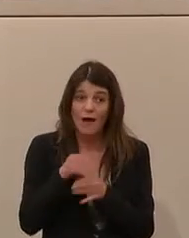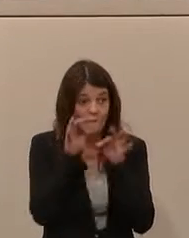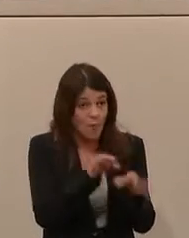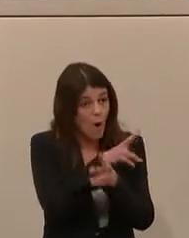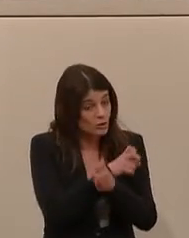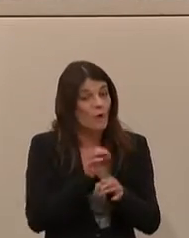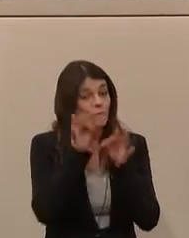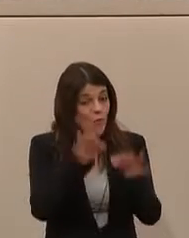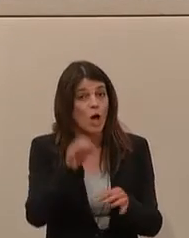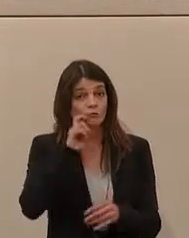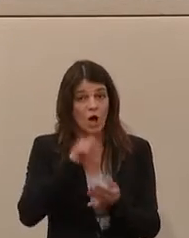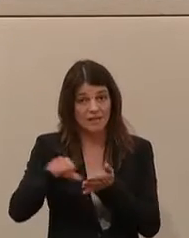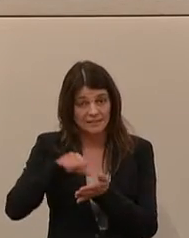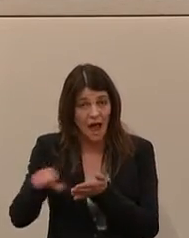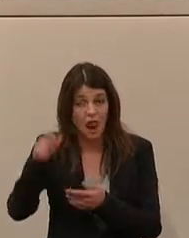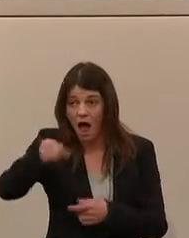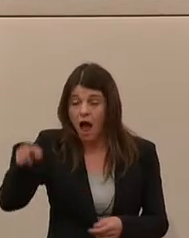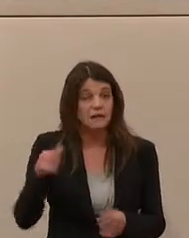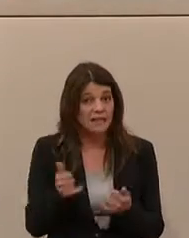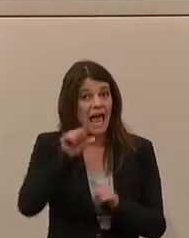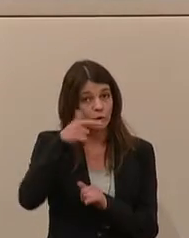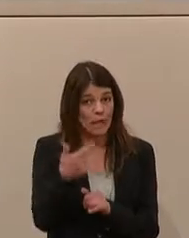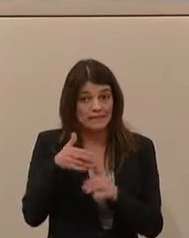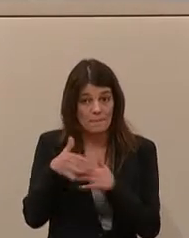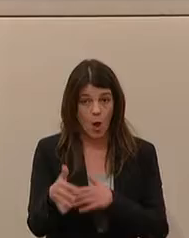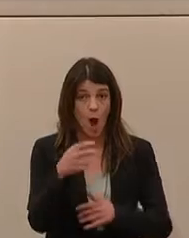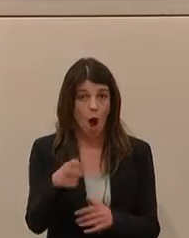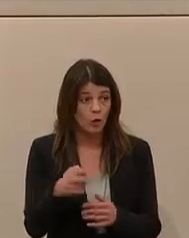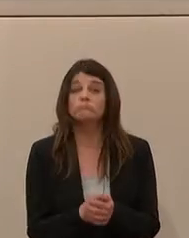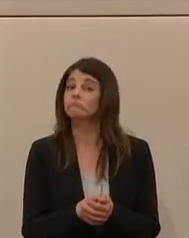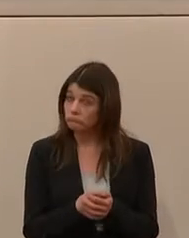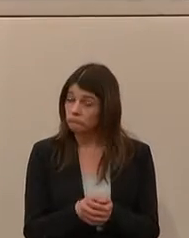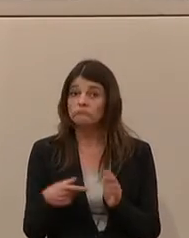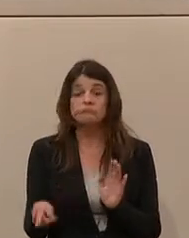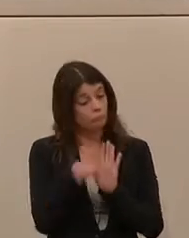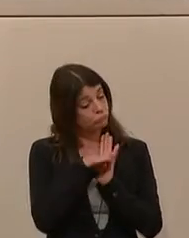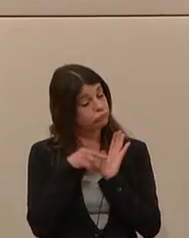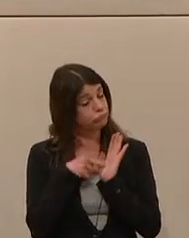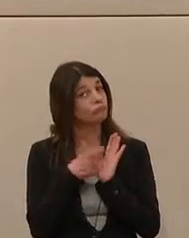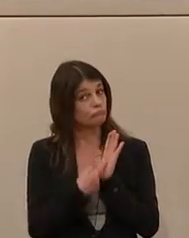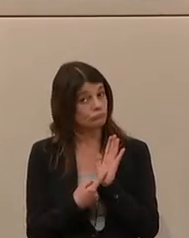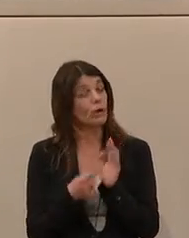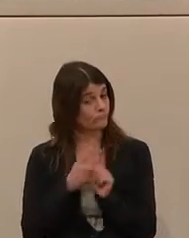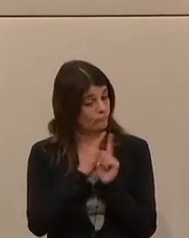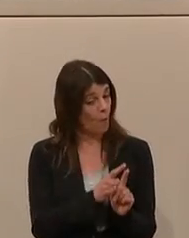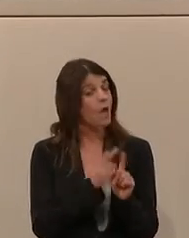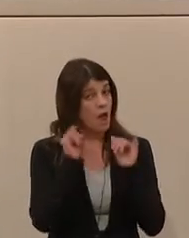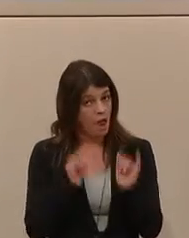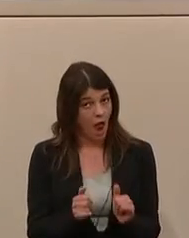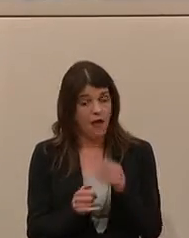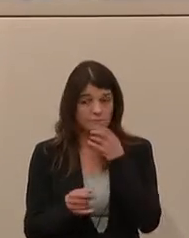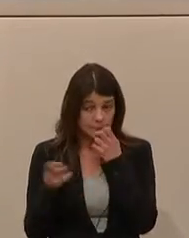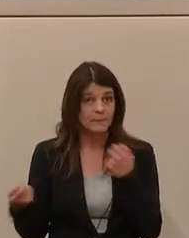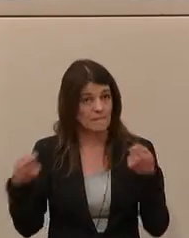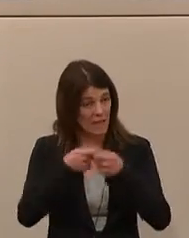Steuerzahler 21 Millionen Euro, erfüllt damit auch die Vorgaben des Regierungsprogramms